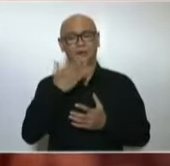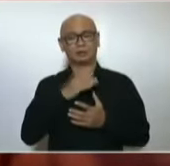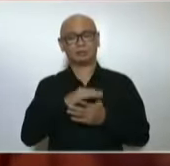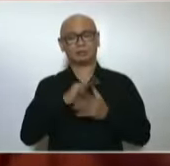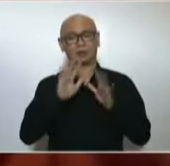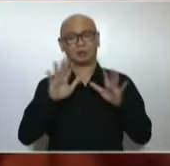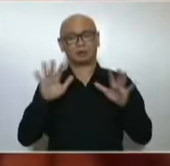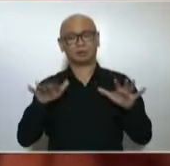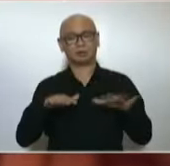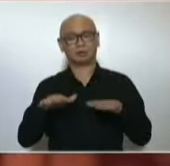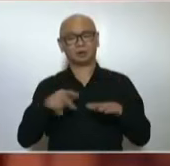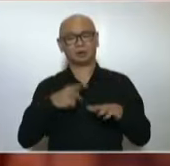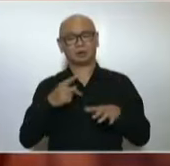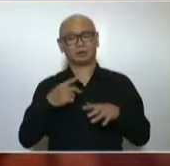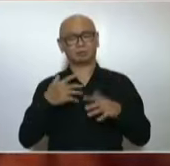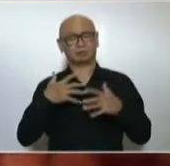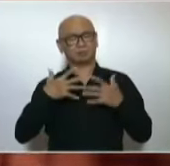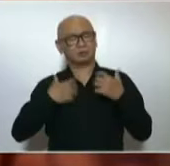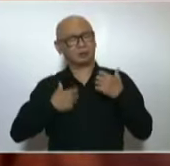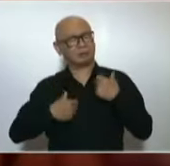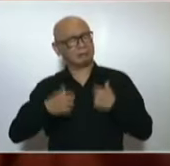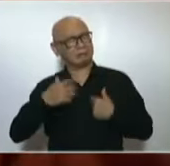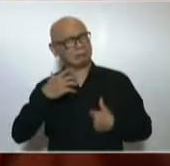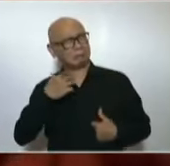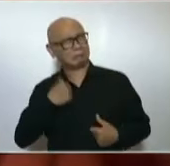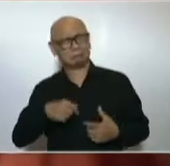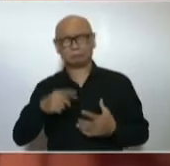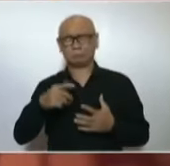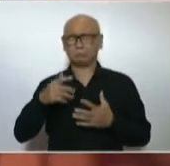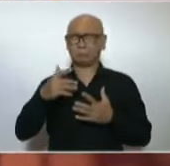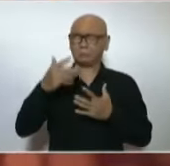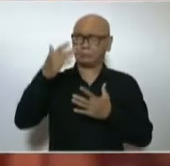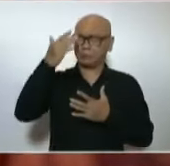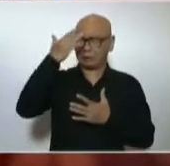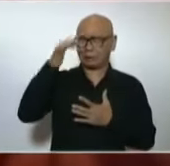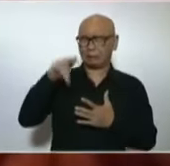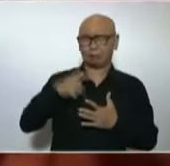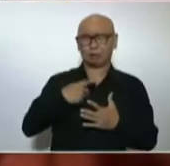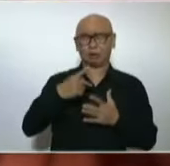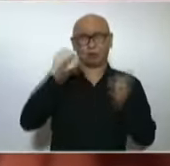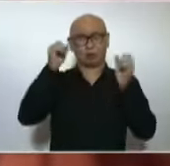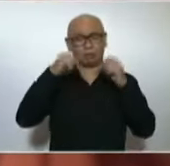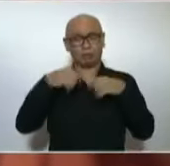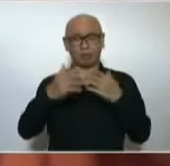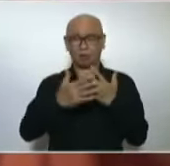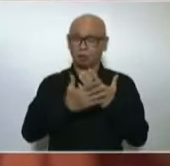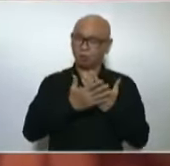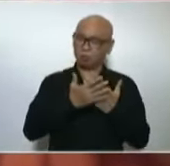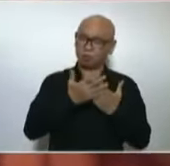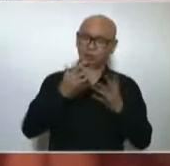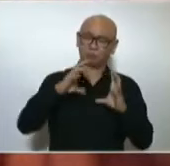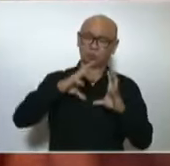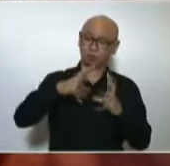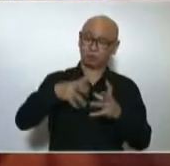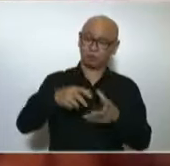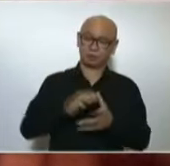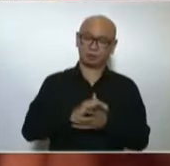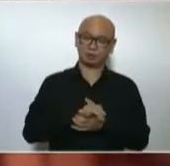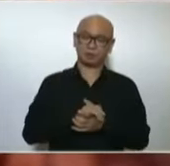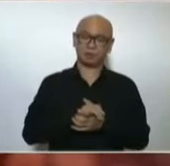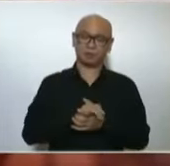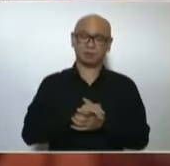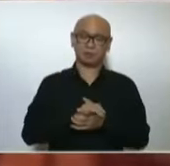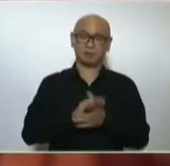bencana semakin kita menderita Oleh karena itu kita berkomitmeneni bumi